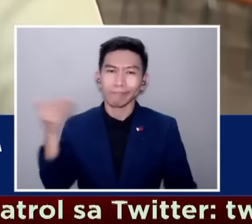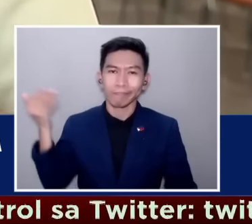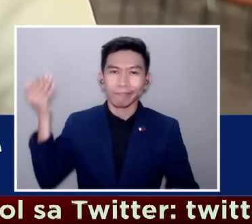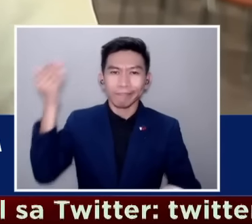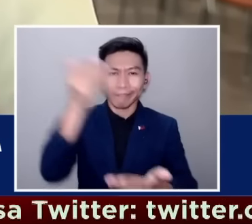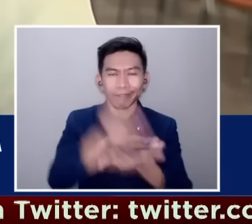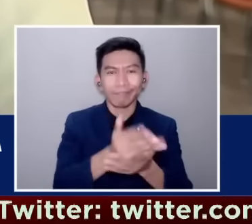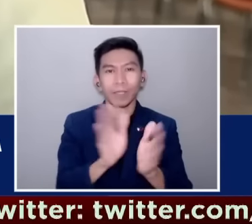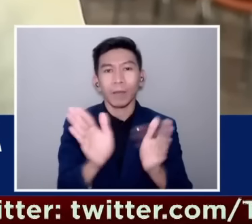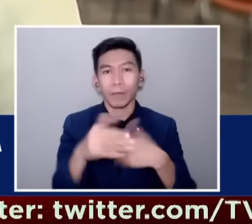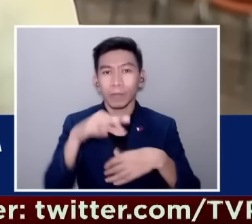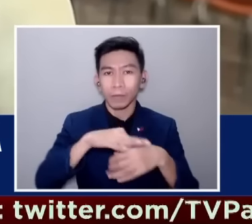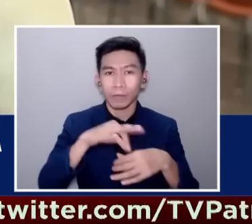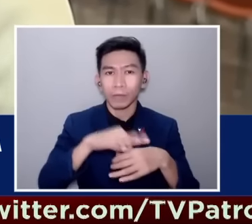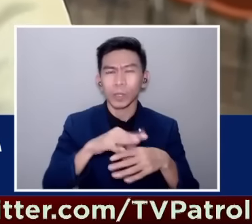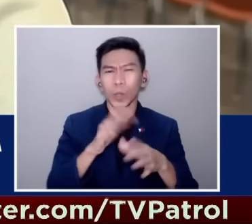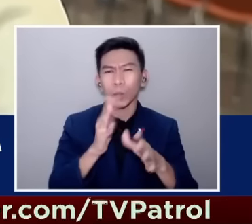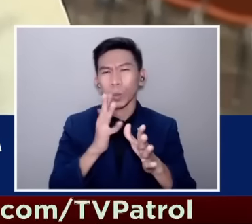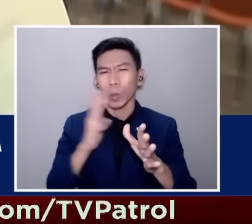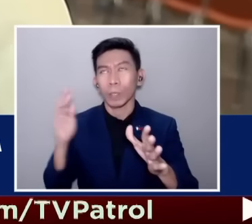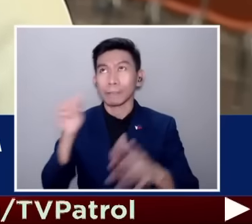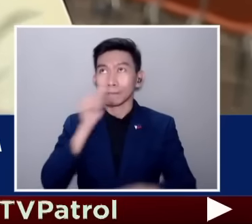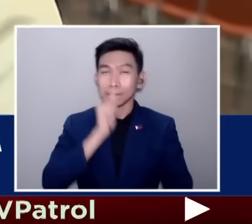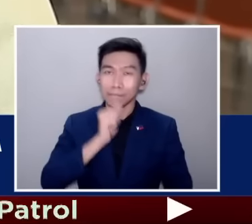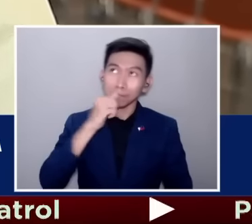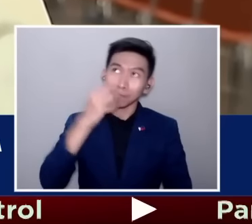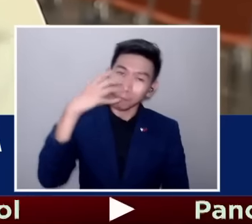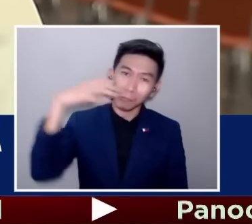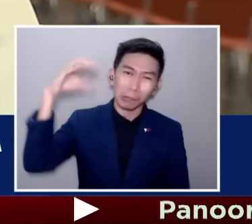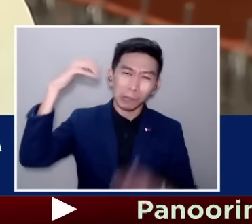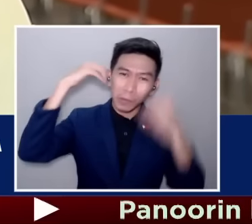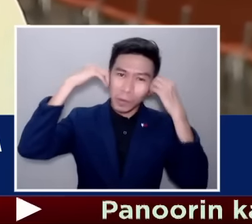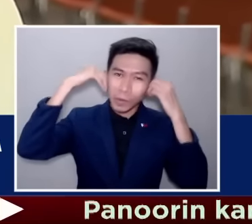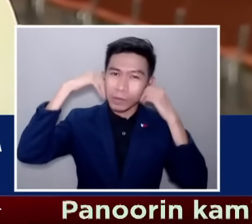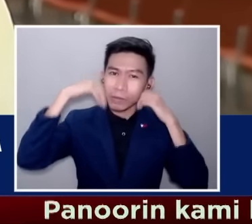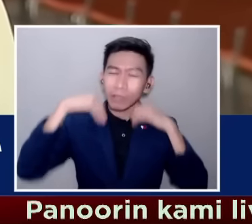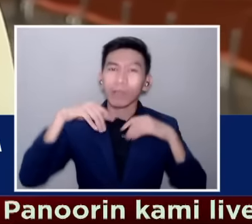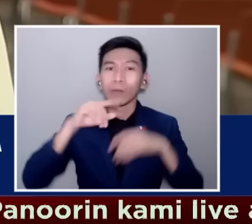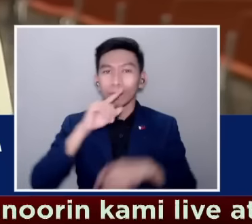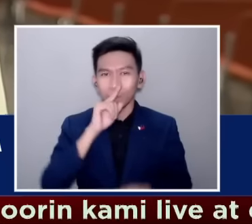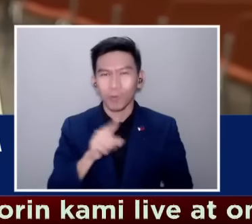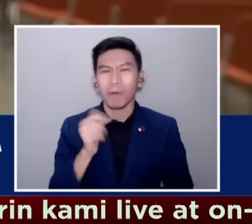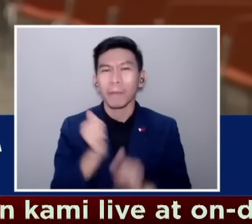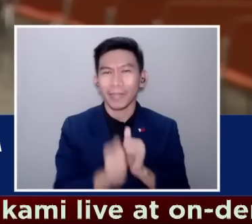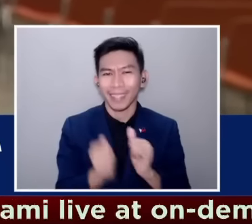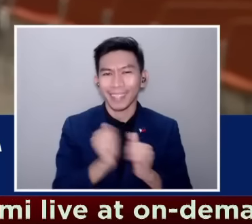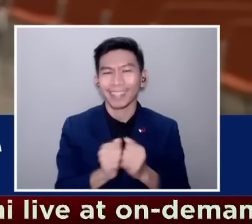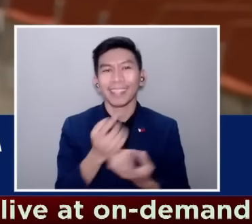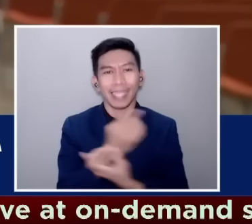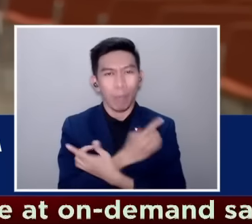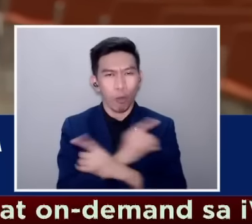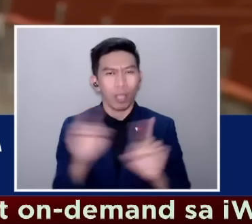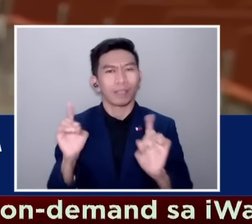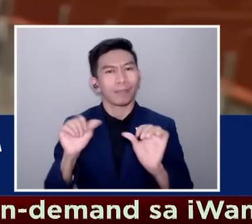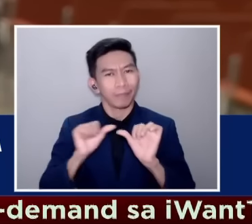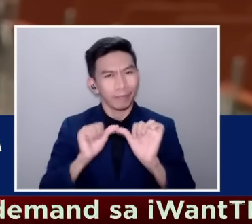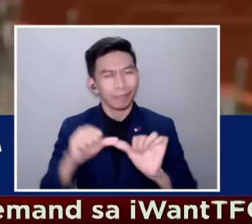sila kahit napakainit ng araw. Isa lang ang ibig sabihin, buhay na buhay ang demokrasya sa ating bansa. Sir, bakit